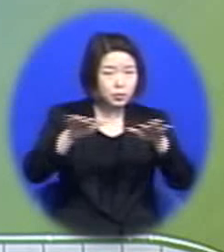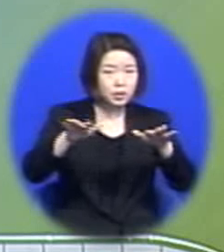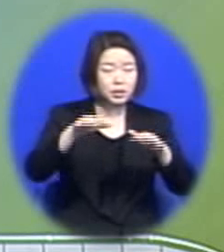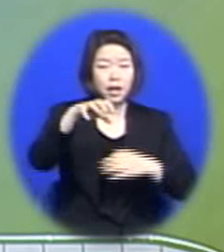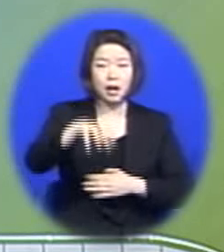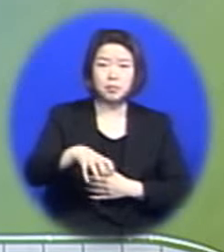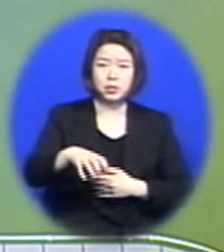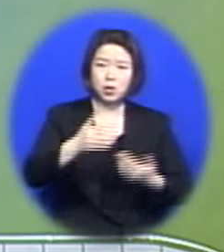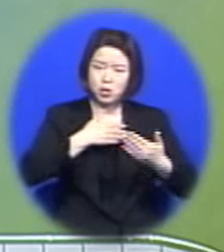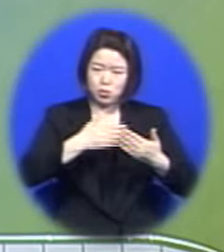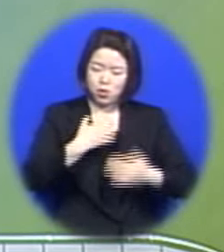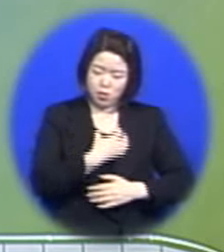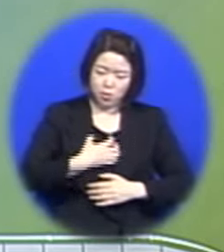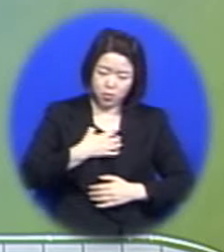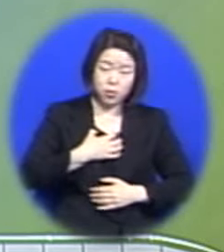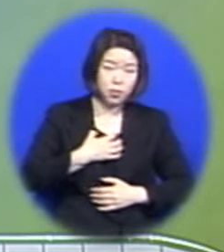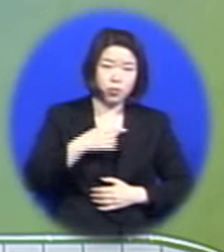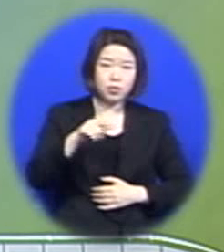것도 염려할 것도